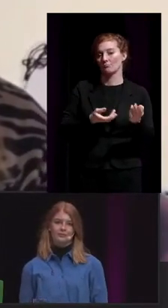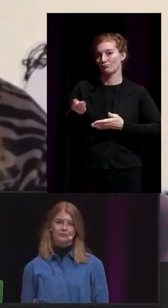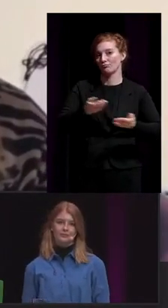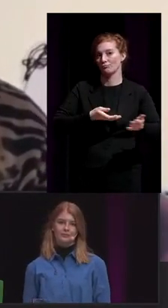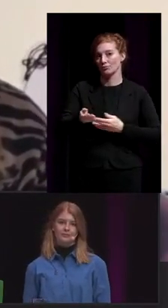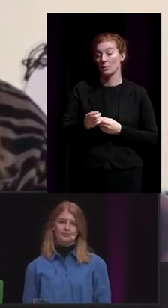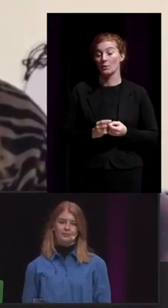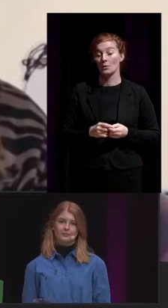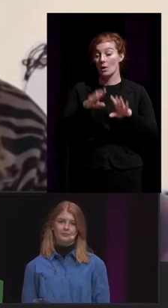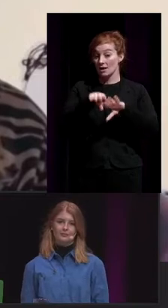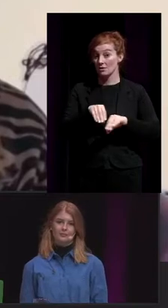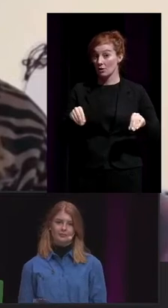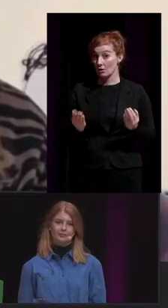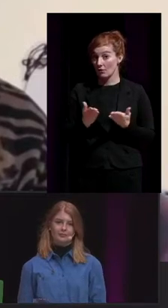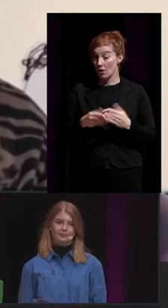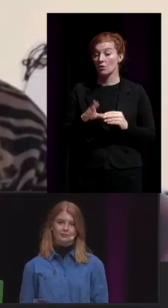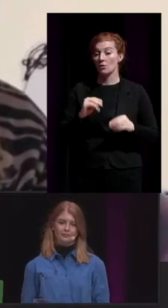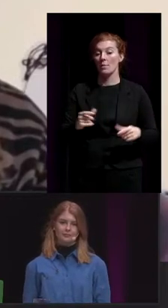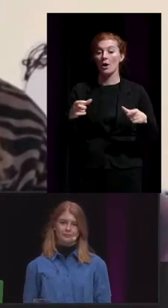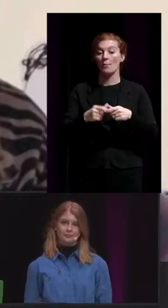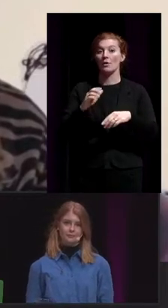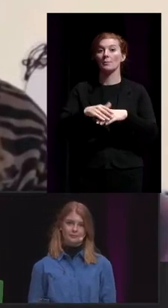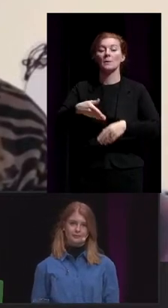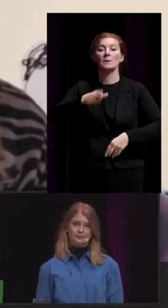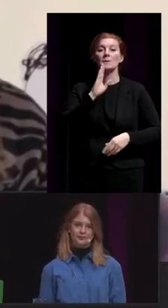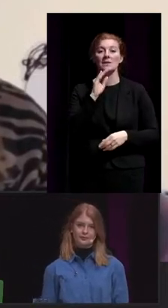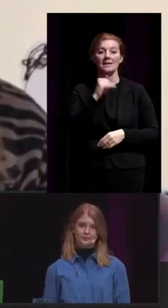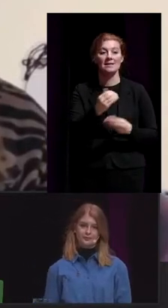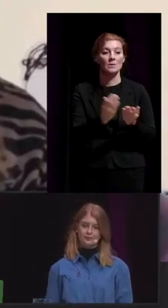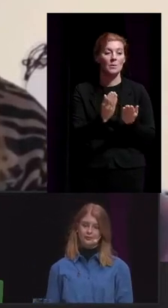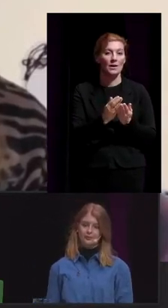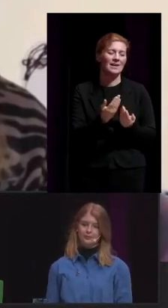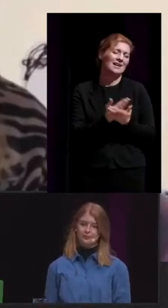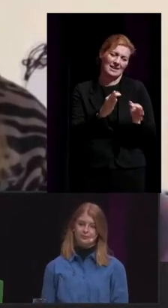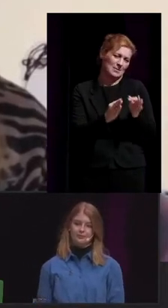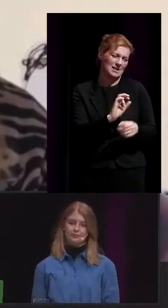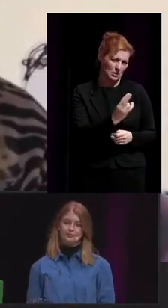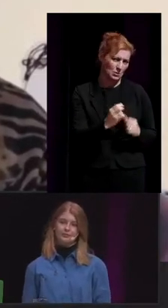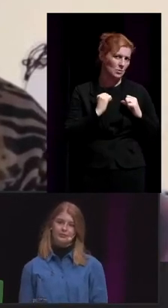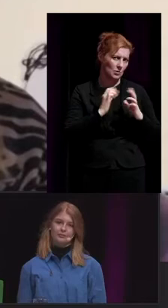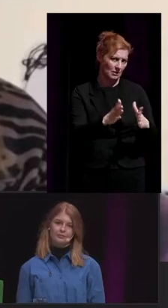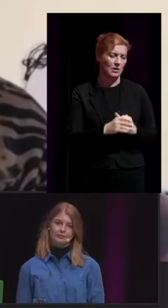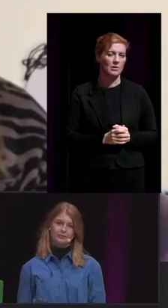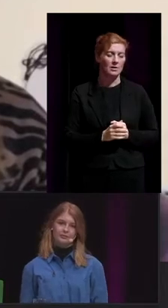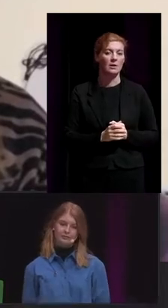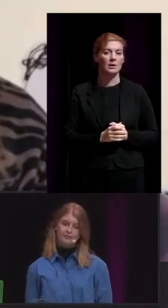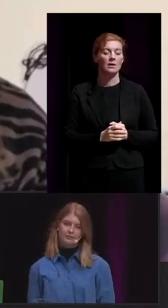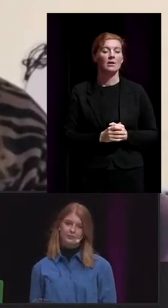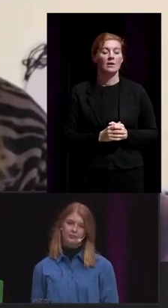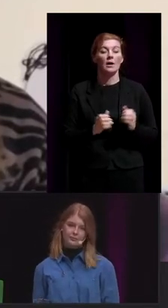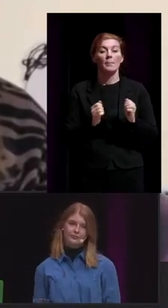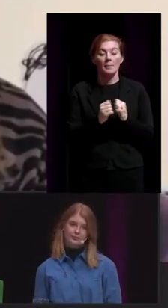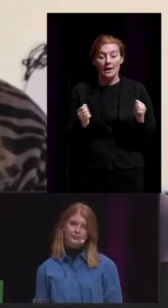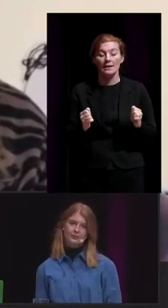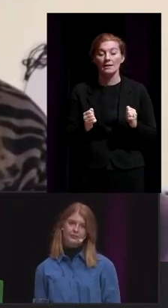också resulterat i att man nu har möten på lunchen i skolorna. Inte just nu då, såklart. Nu kan vi inte ha besökare på skolorna. Men att